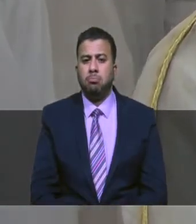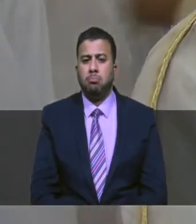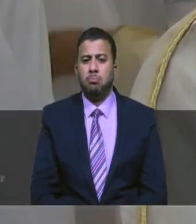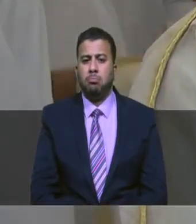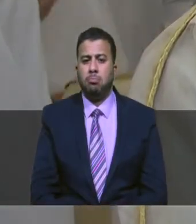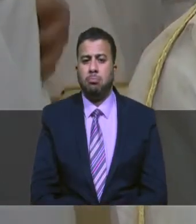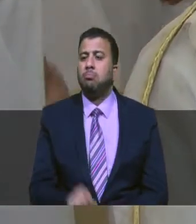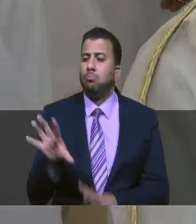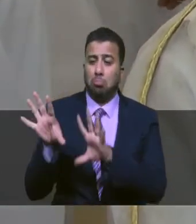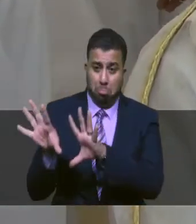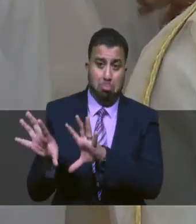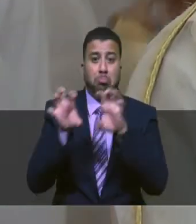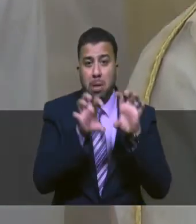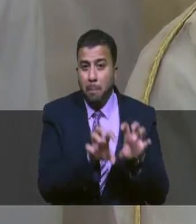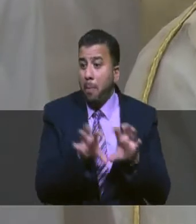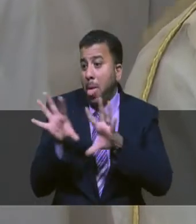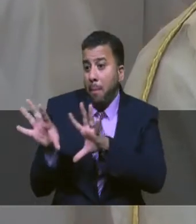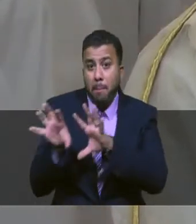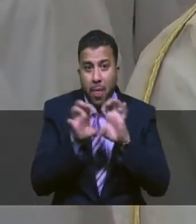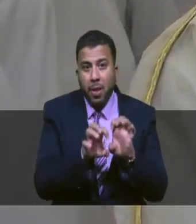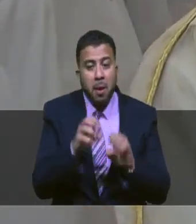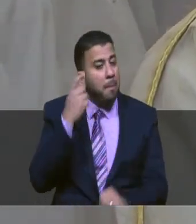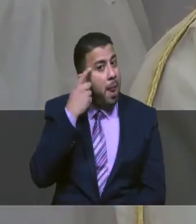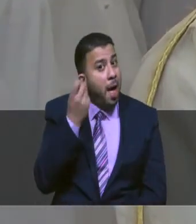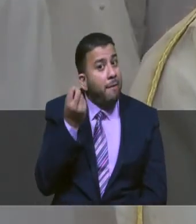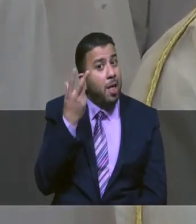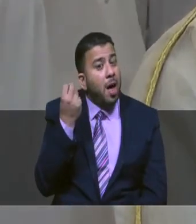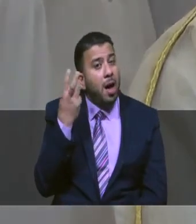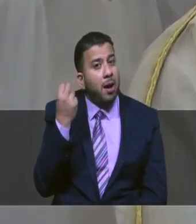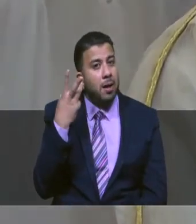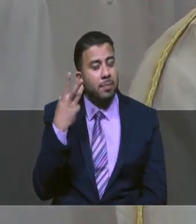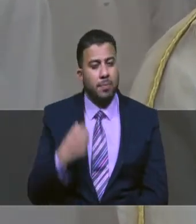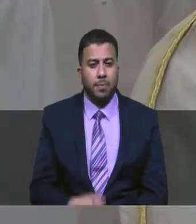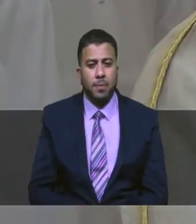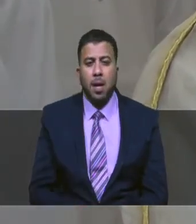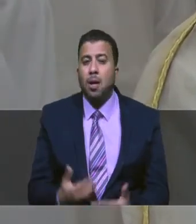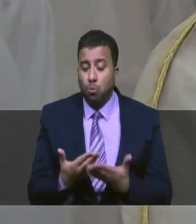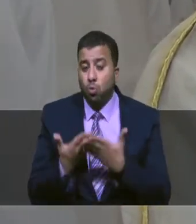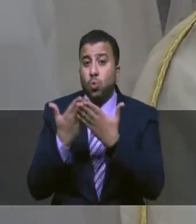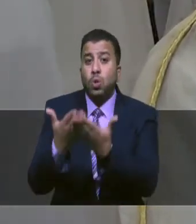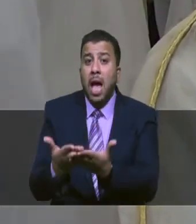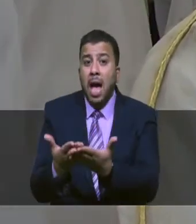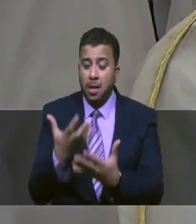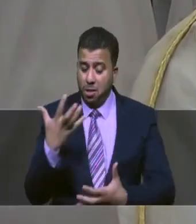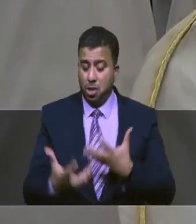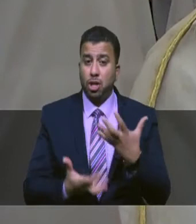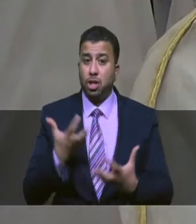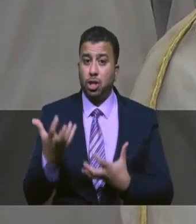أو ما ينبثق منه من أفكار تساعد على تنشيط هذا